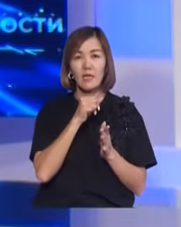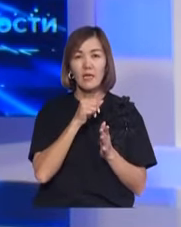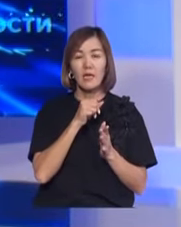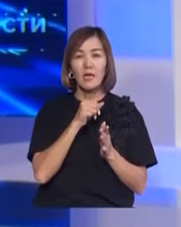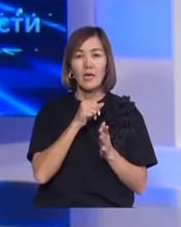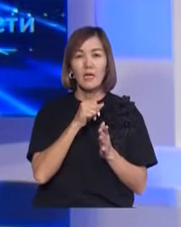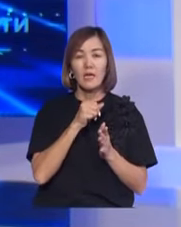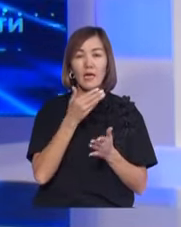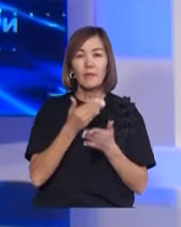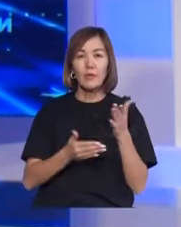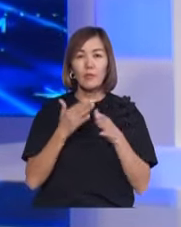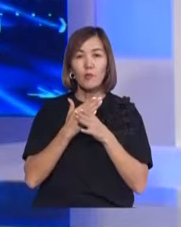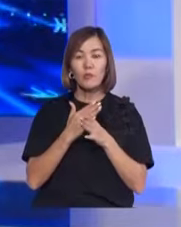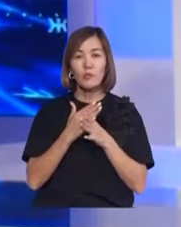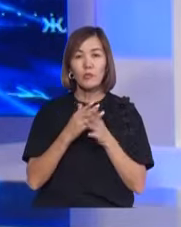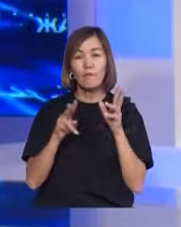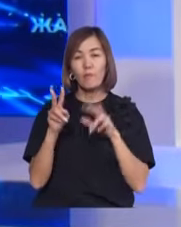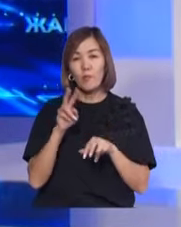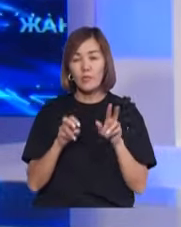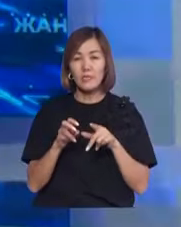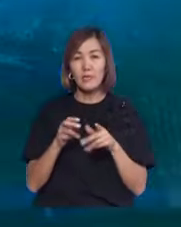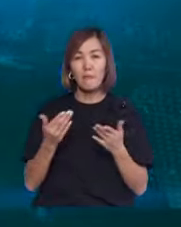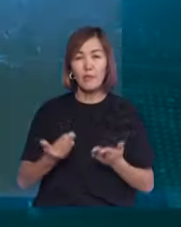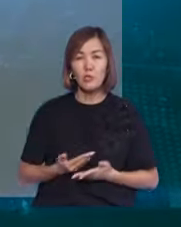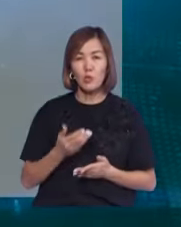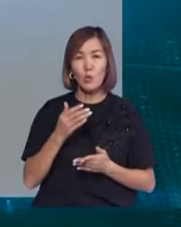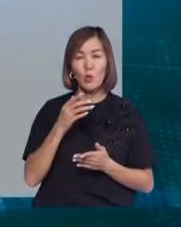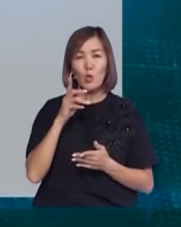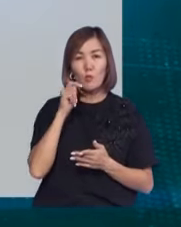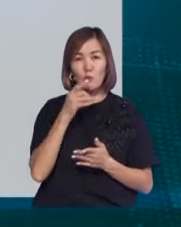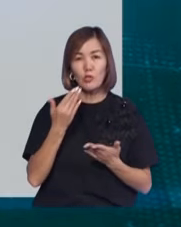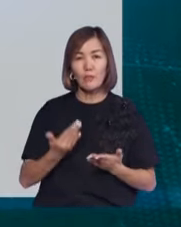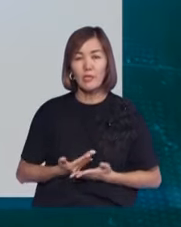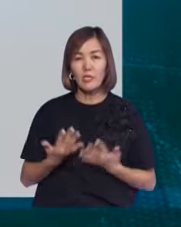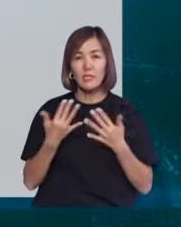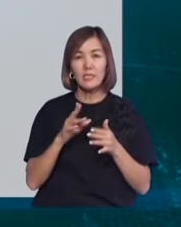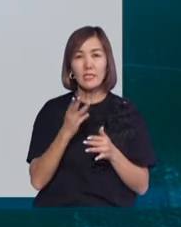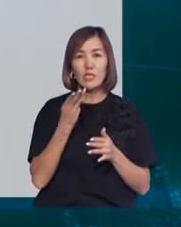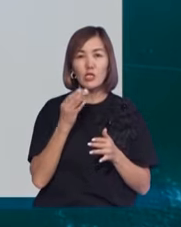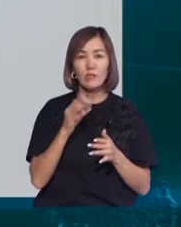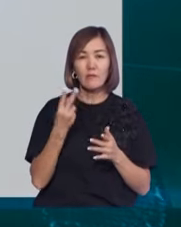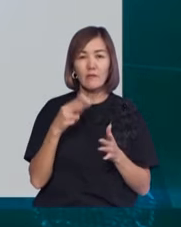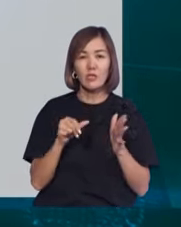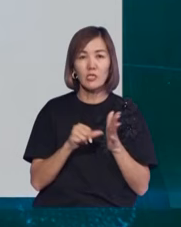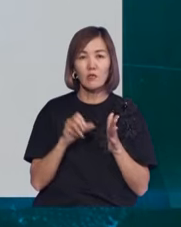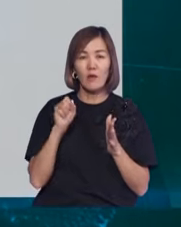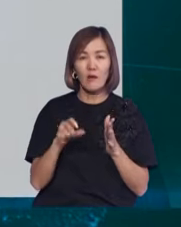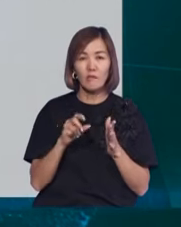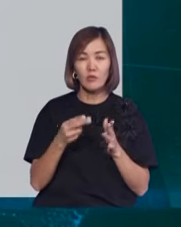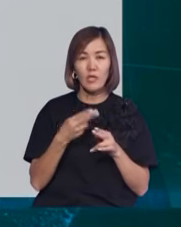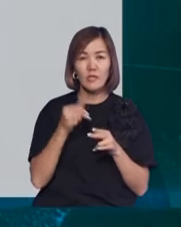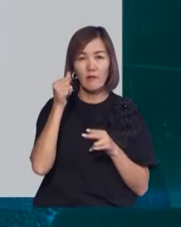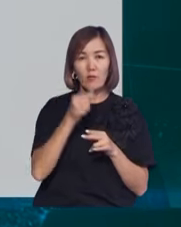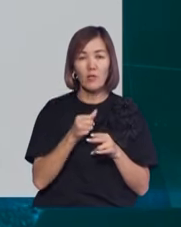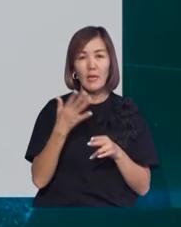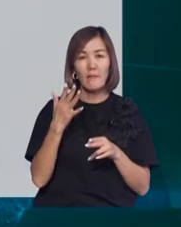Уракбаева, обратились за помощью в его поиске. Пожилой мужчина проживает в селе Шимыр. 26 августа текущего